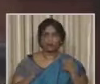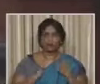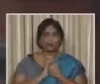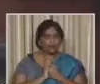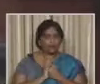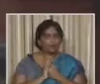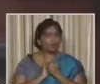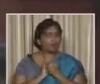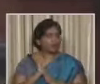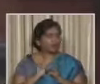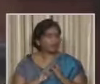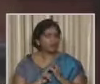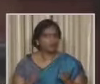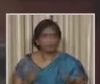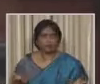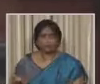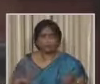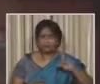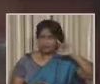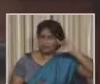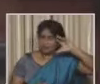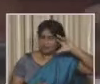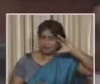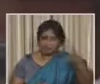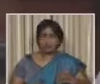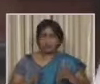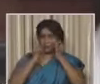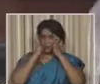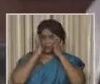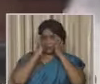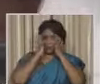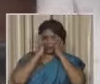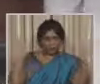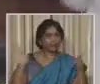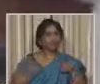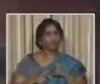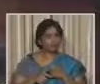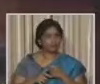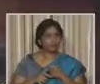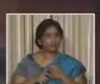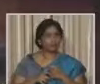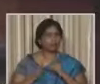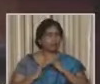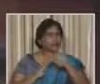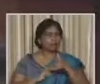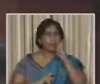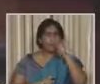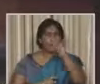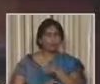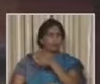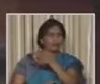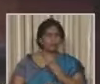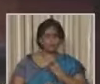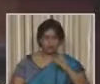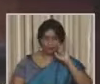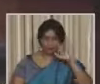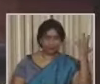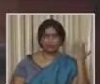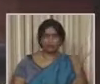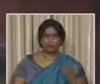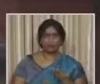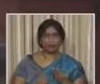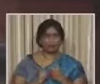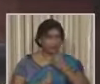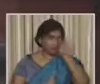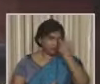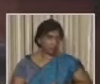பாராளுமன்ற உறுப்பினரே, எந்த முட்டாள்தனமான தலைக்கணம் பிடித்த ஒரு பட்டிக்காட்டான் இவர் தன்னுடைய தனிப்பட்ட கோபத்தை பாதுகாப்பு சபையுடன் வஞ்சம்